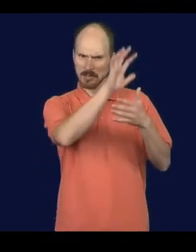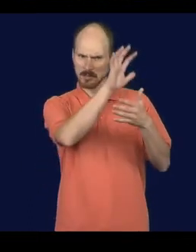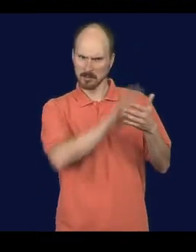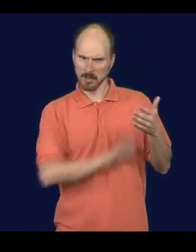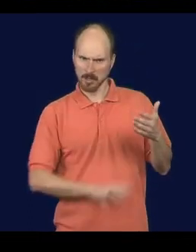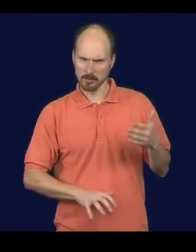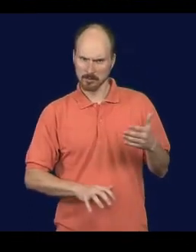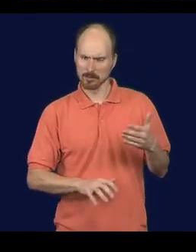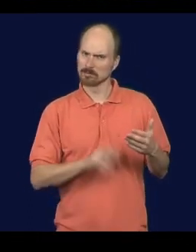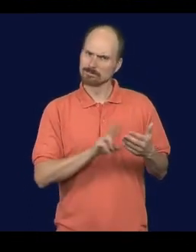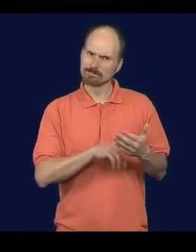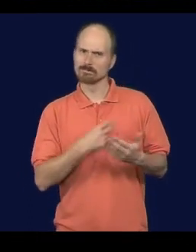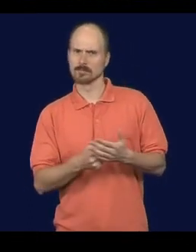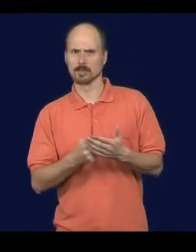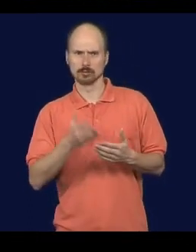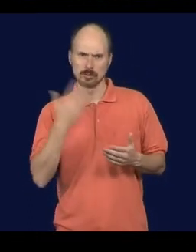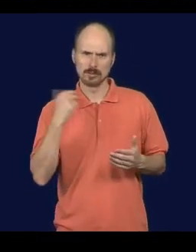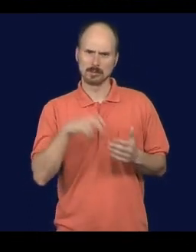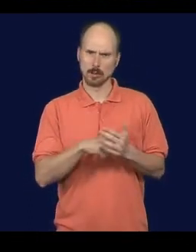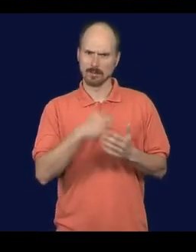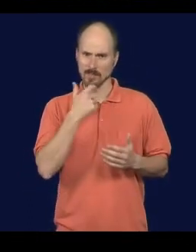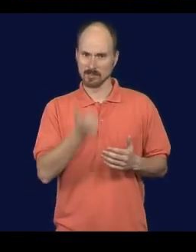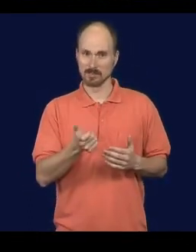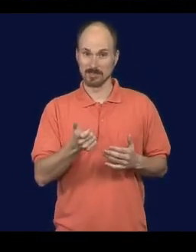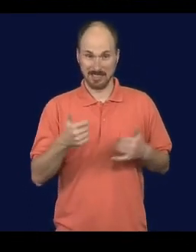i prostřednictvím Ampeli.